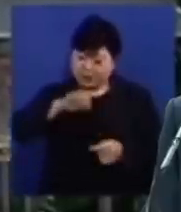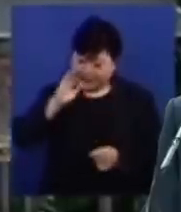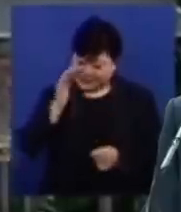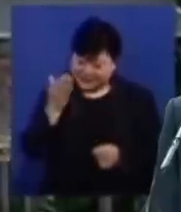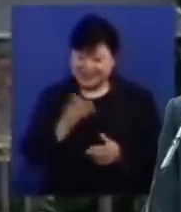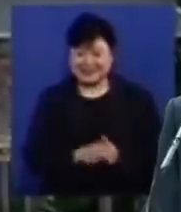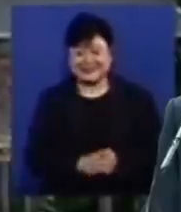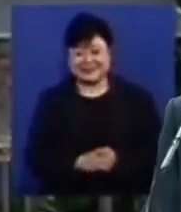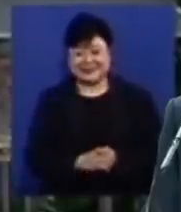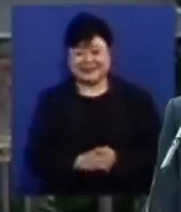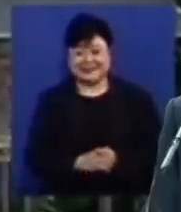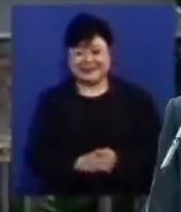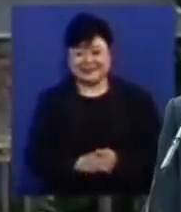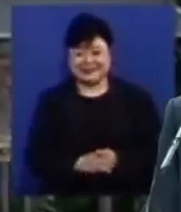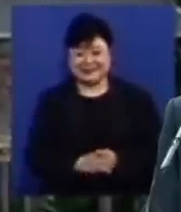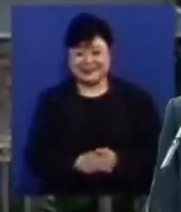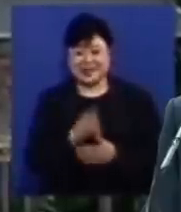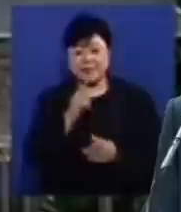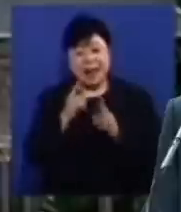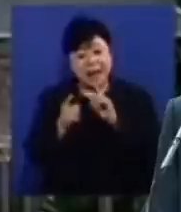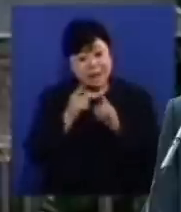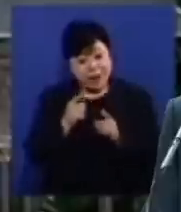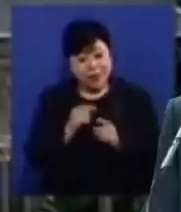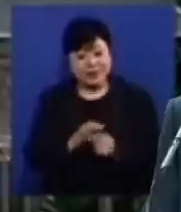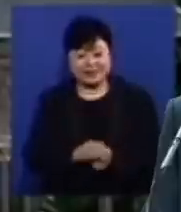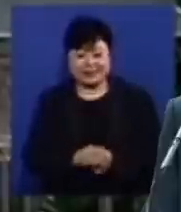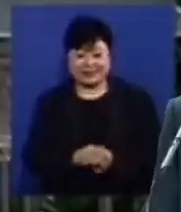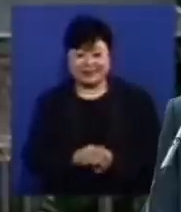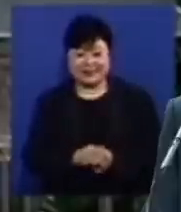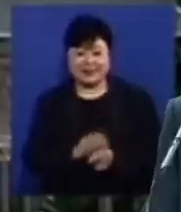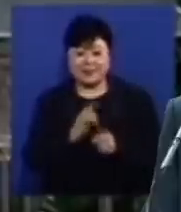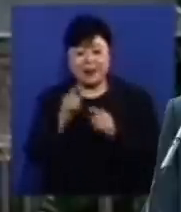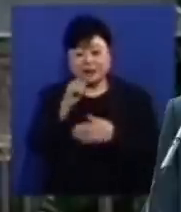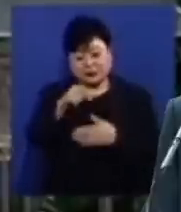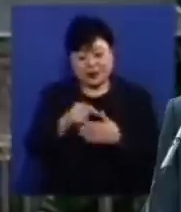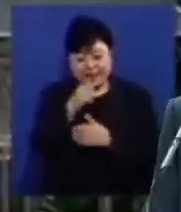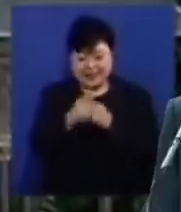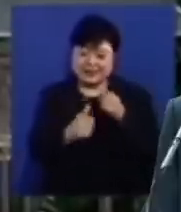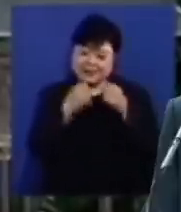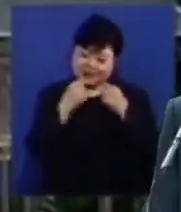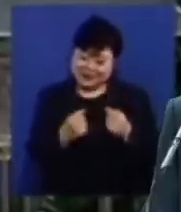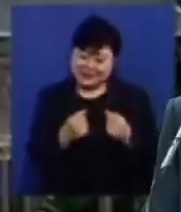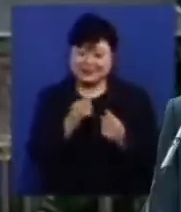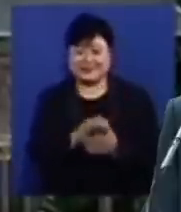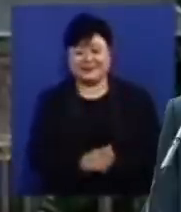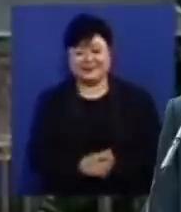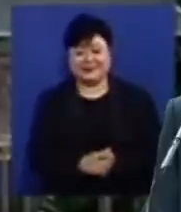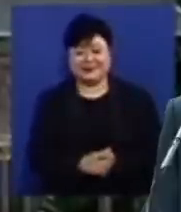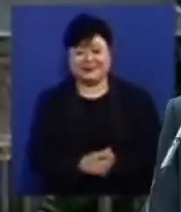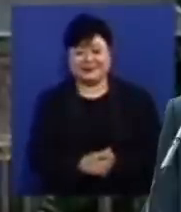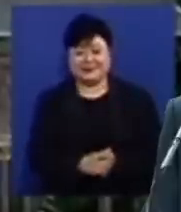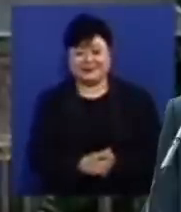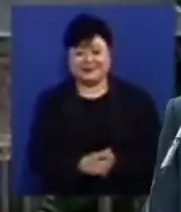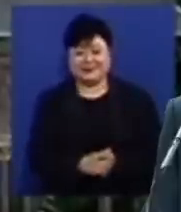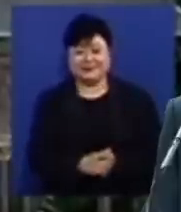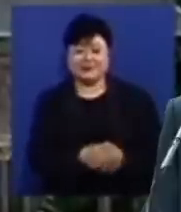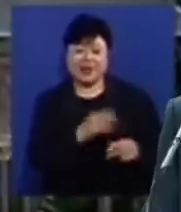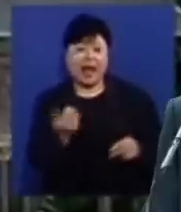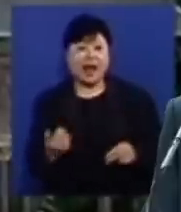될지어다 믿음 속에 계시고 내 말하면 말 속에 하나님이 계시거든. 저는 아까 여기